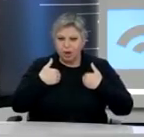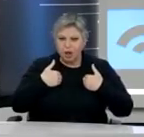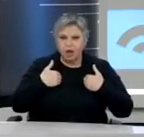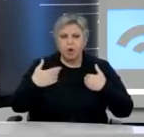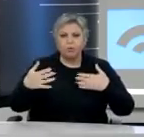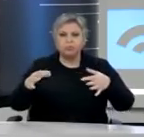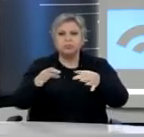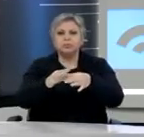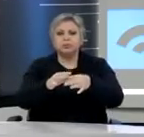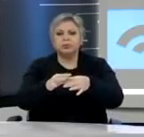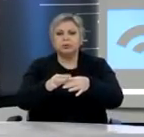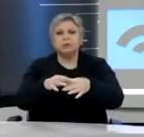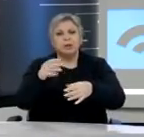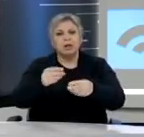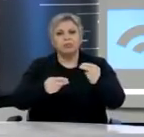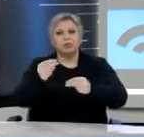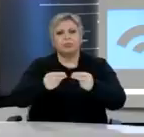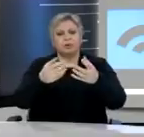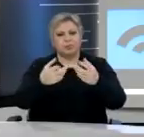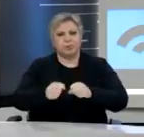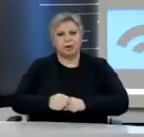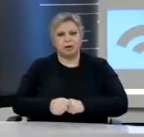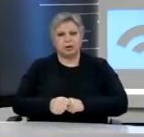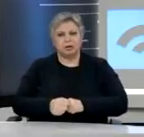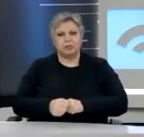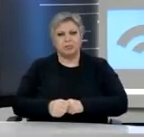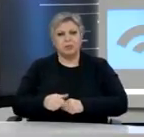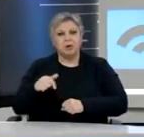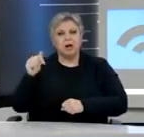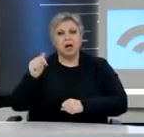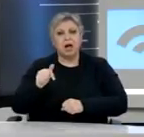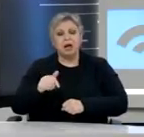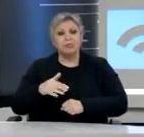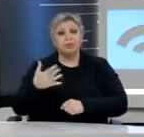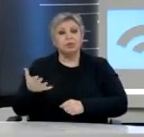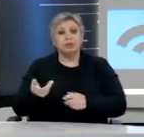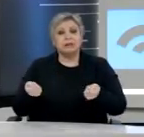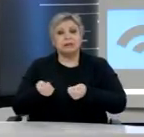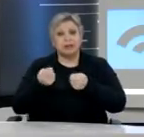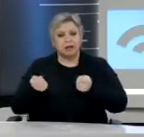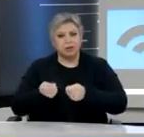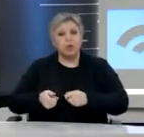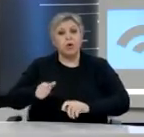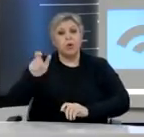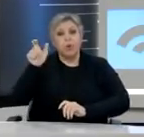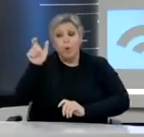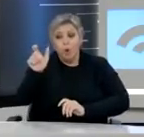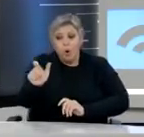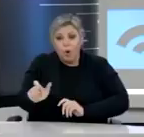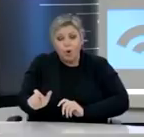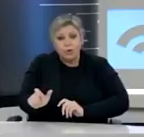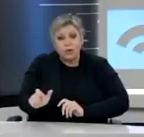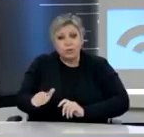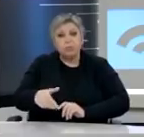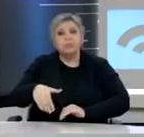υπάρχει πιθανότητα η κυβέρνηση αυτή να έχει απολέσει την εμπιστοσύνη της Βουλής. Αντί λοιπόν ο ίδιος άνθρωπος, ο οποίος δεν είχε το στένος